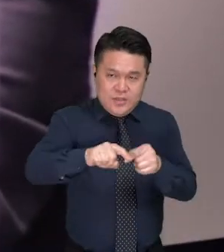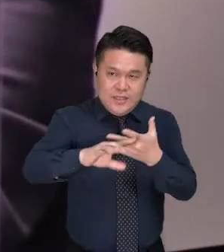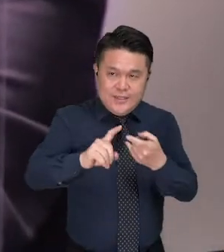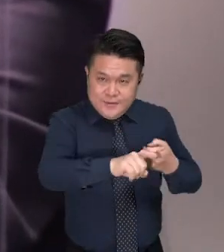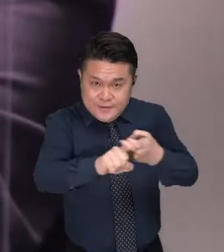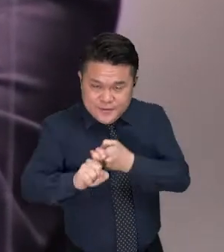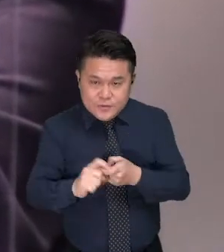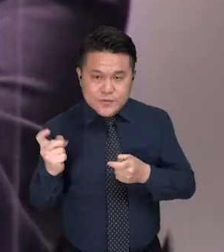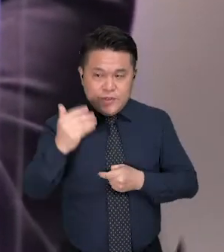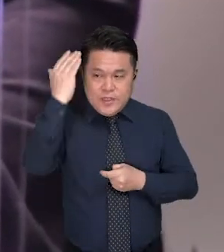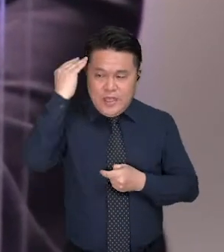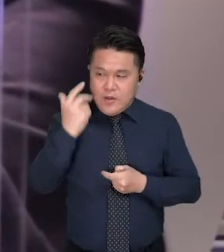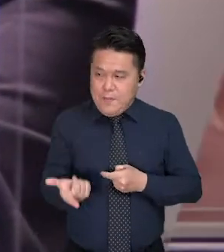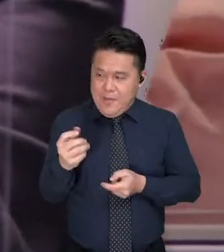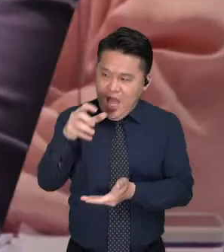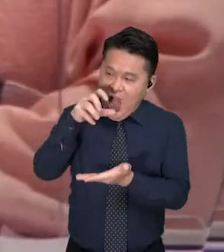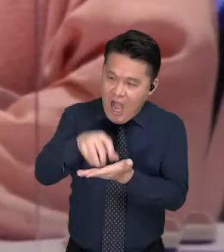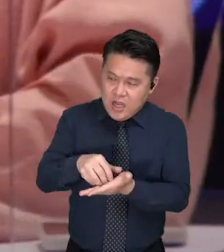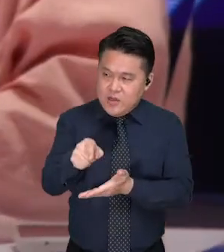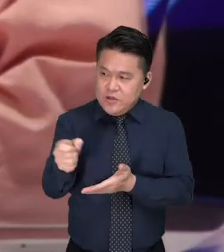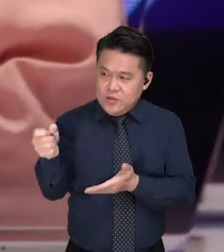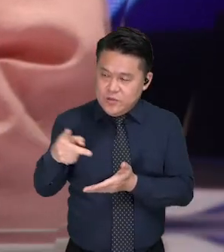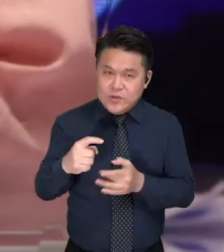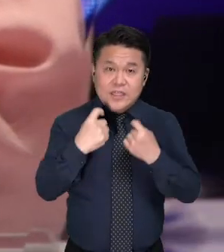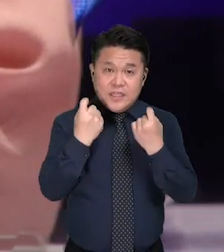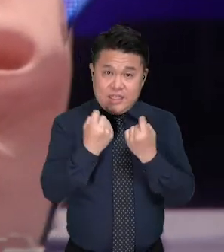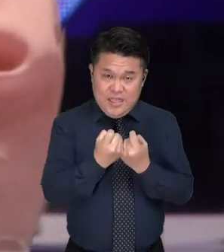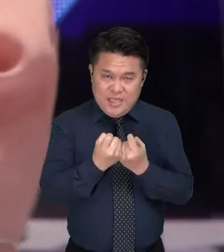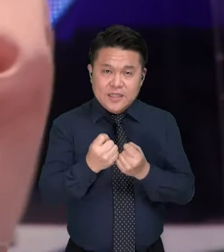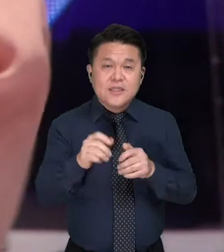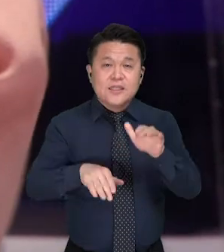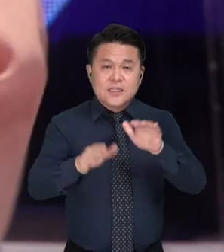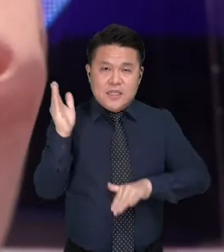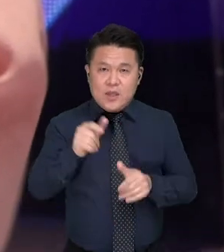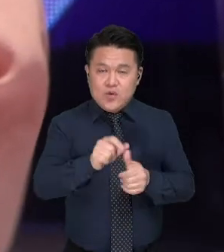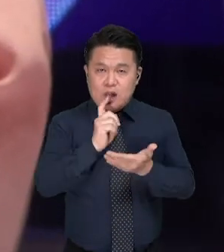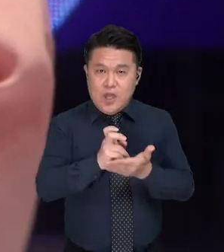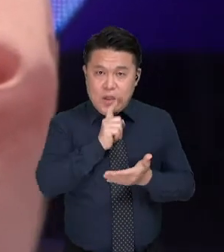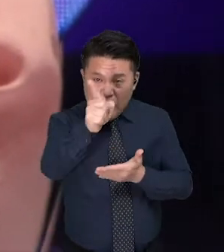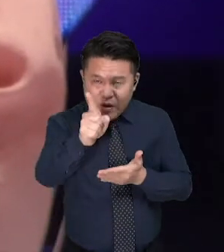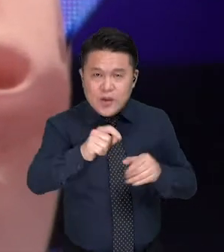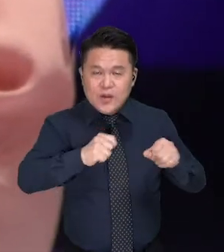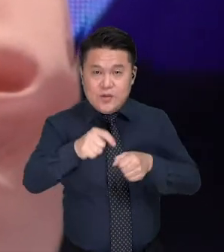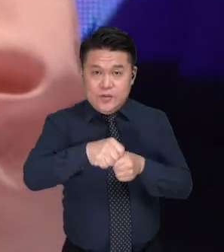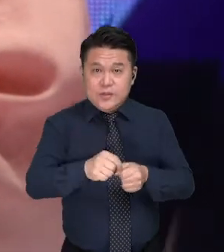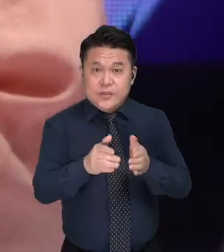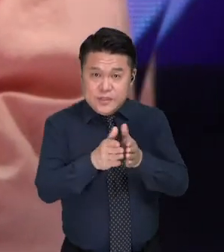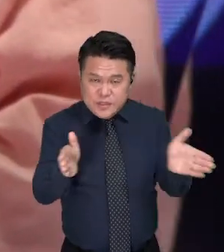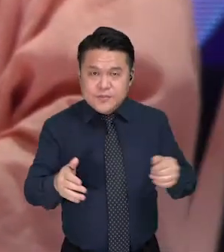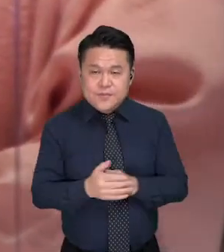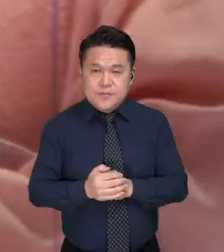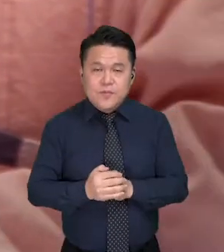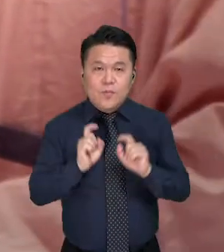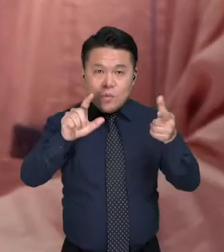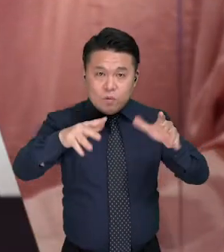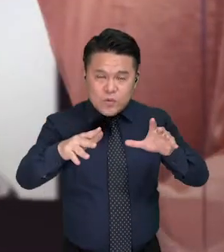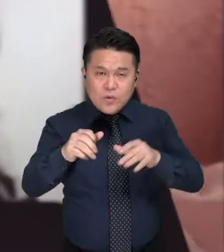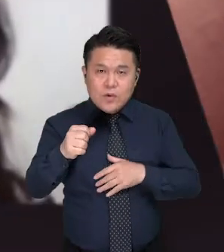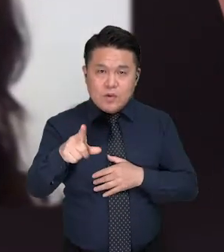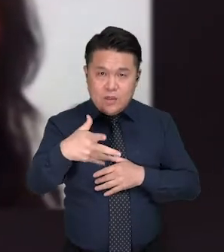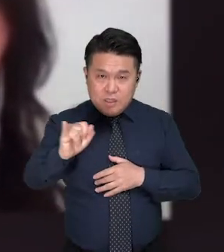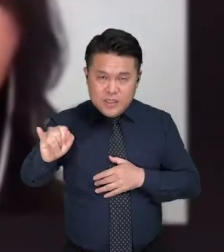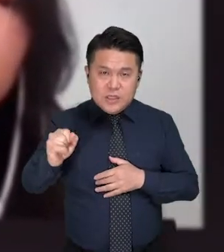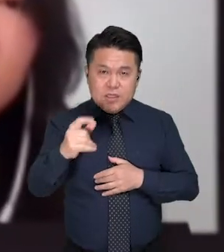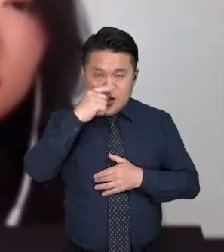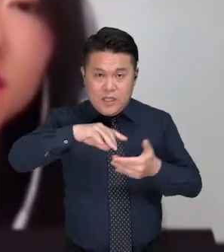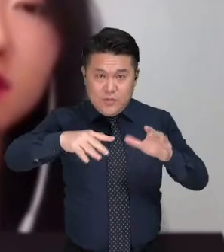선택의정서 비준과 개인 진정제도의 실효성 확보를 위해 시작하였습니다. 이 사업을 위해 호주, 헝가리,